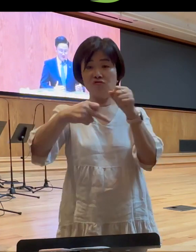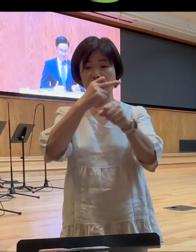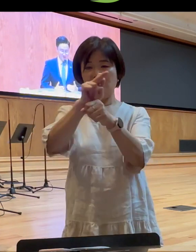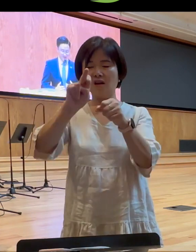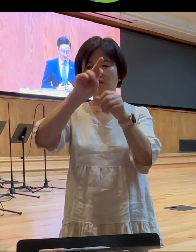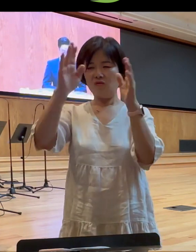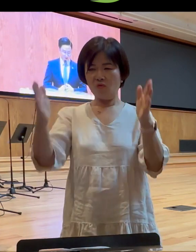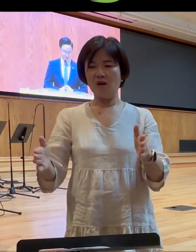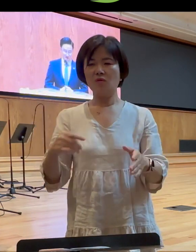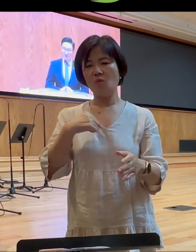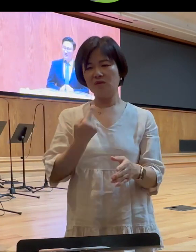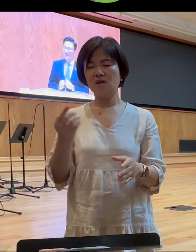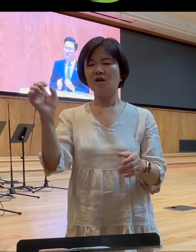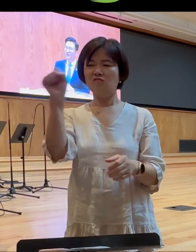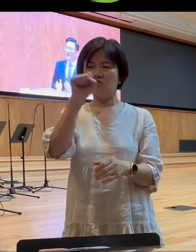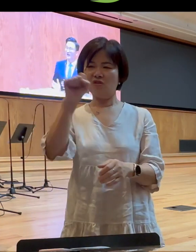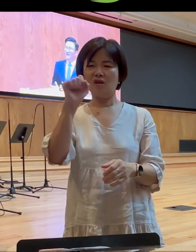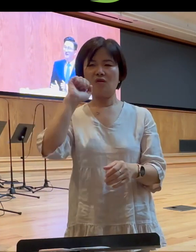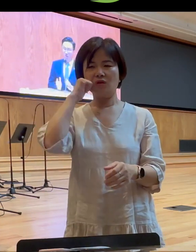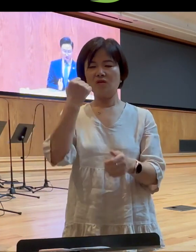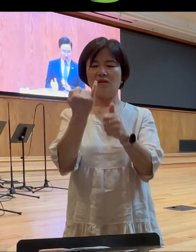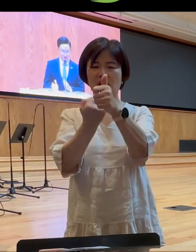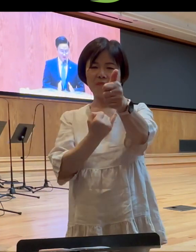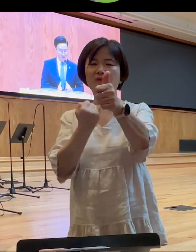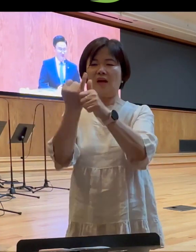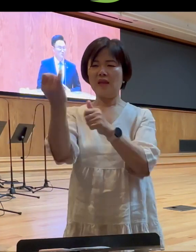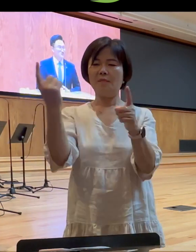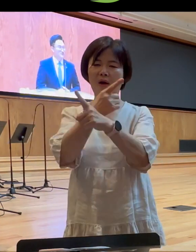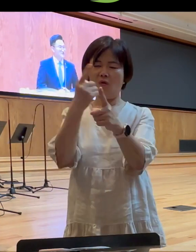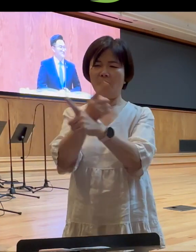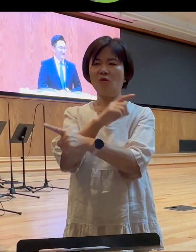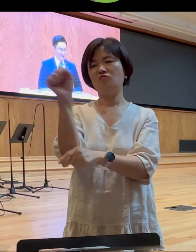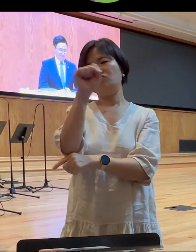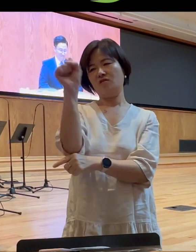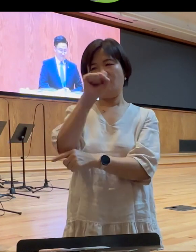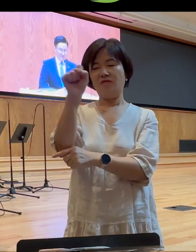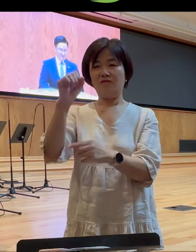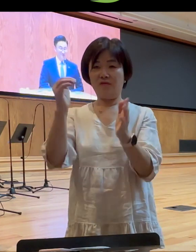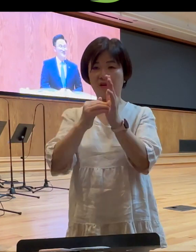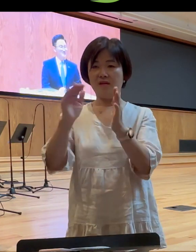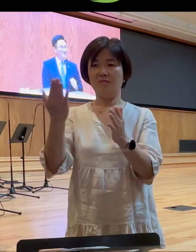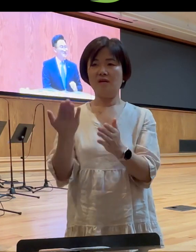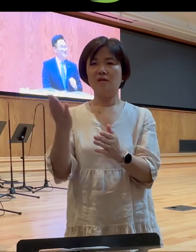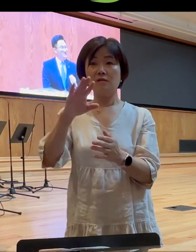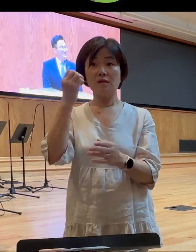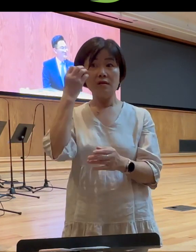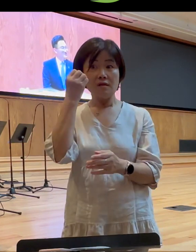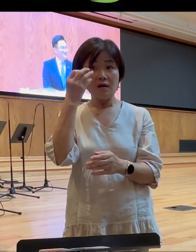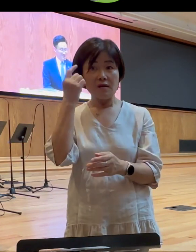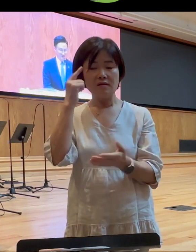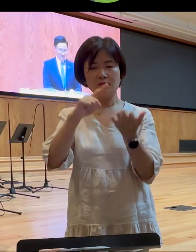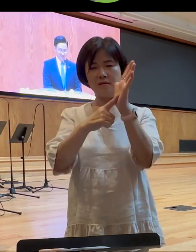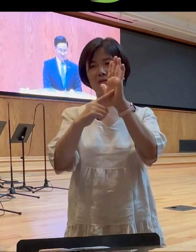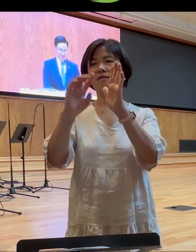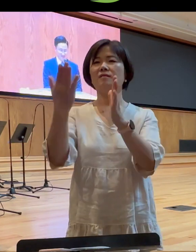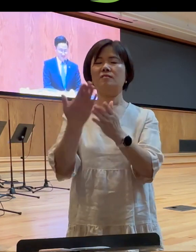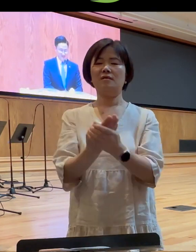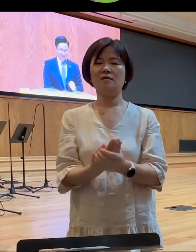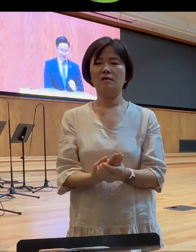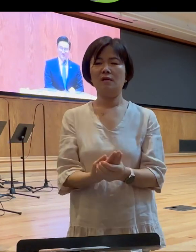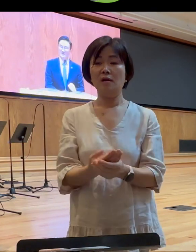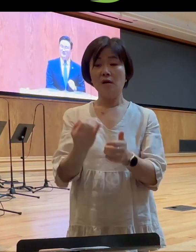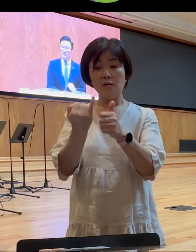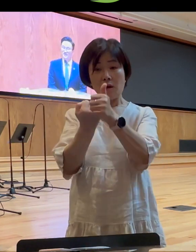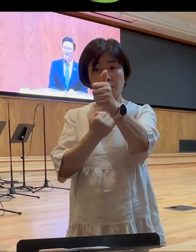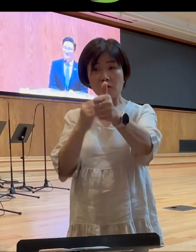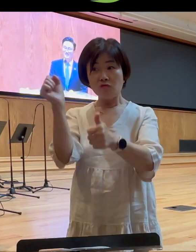혼자서 운전하기 어려워서 남편과 아내가 번갈아 가면서 운전했습니다. 그런데 신기한 현상이 있었어요.